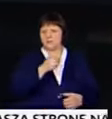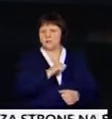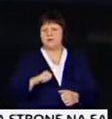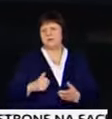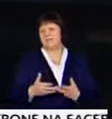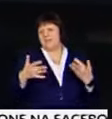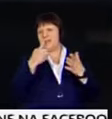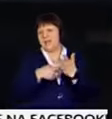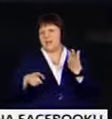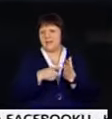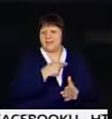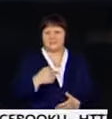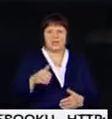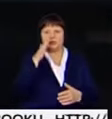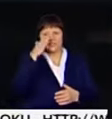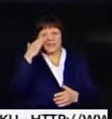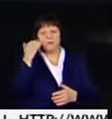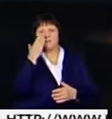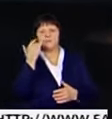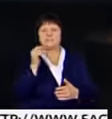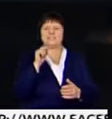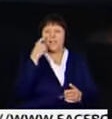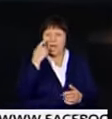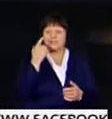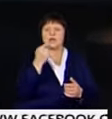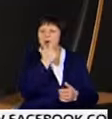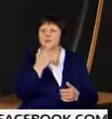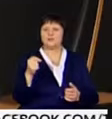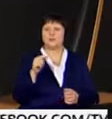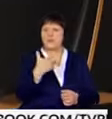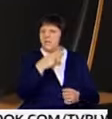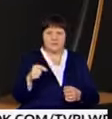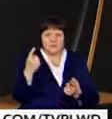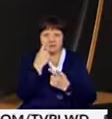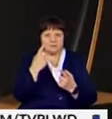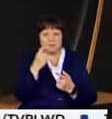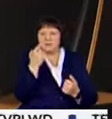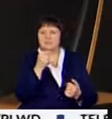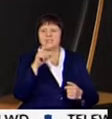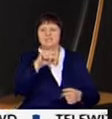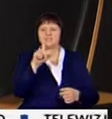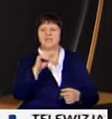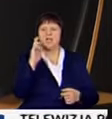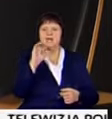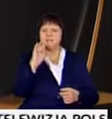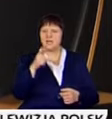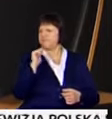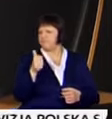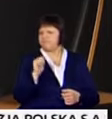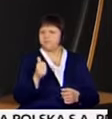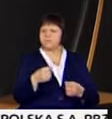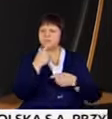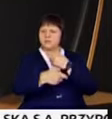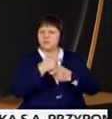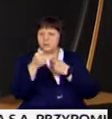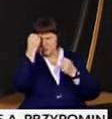wielokrotnie, ocierałem łzy z oczu. Nie spodziewałem się tego, po prostu bardzo profesjonalnie zrobione,